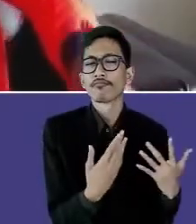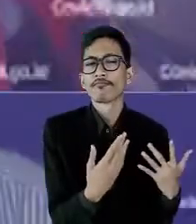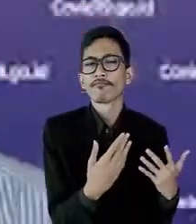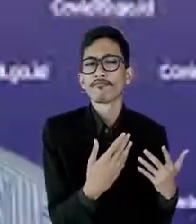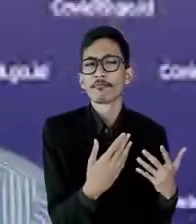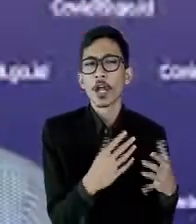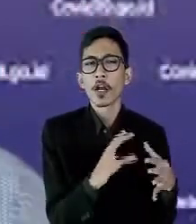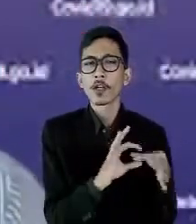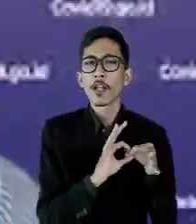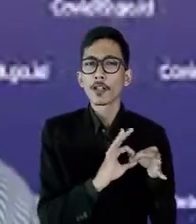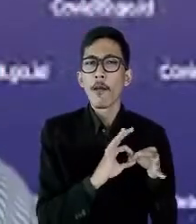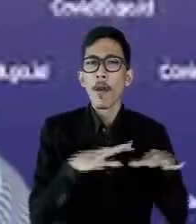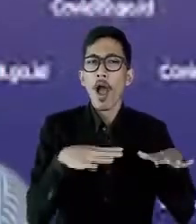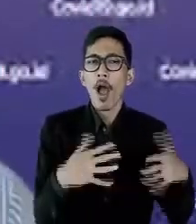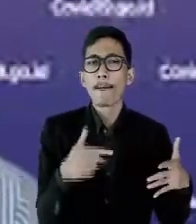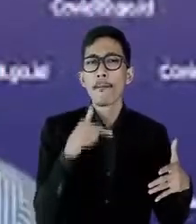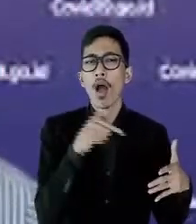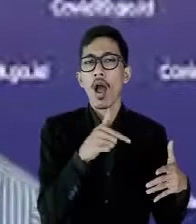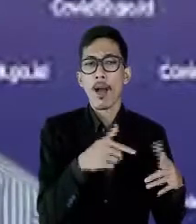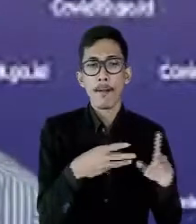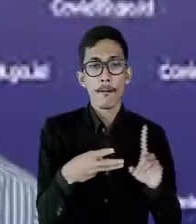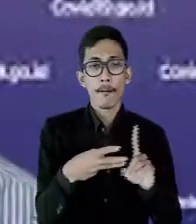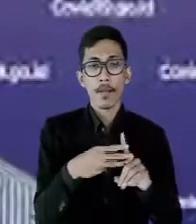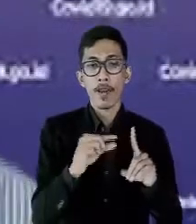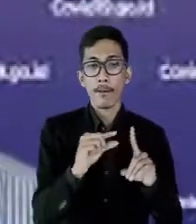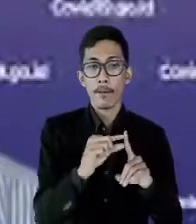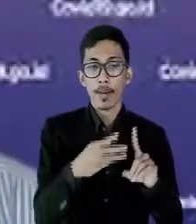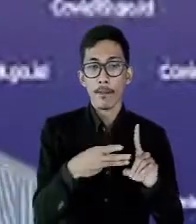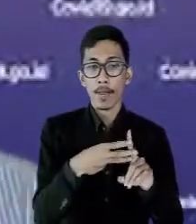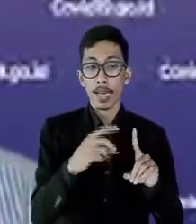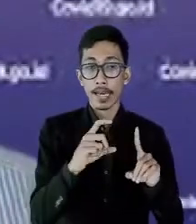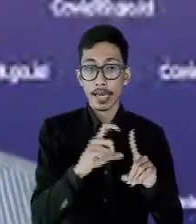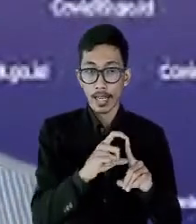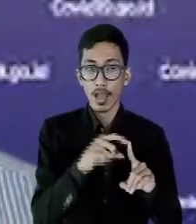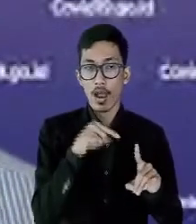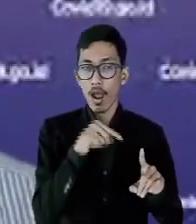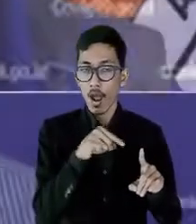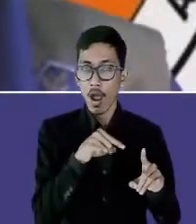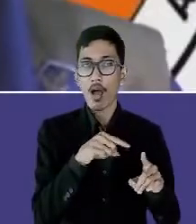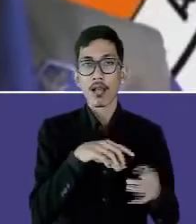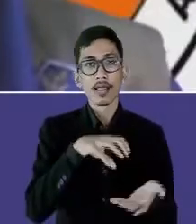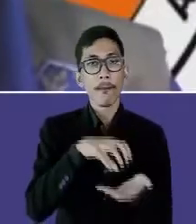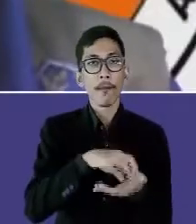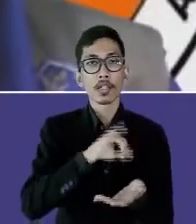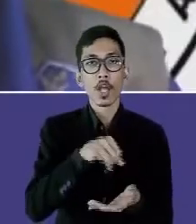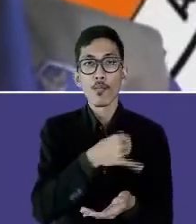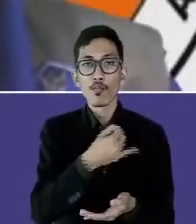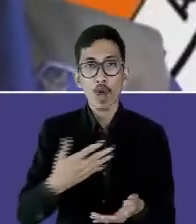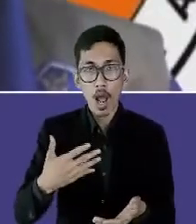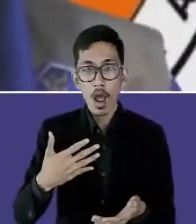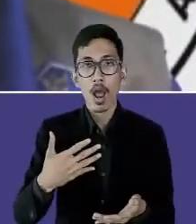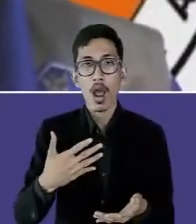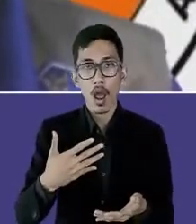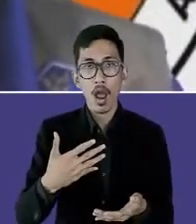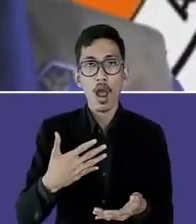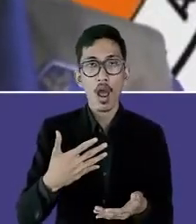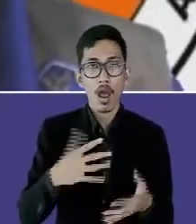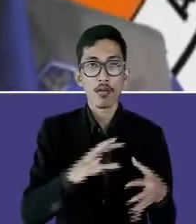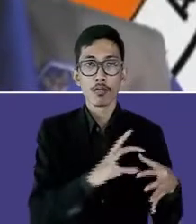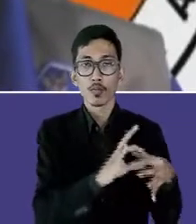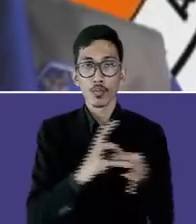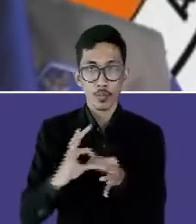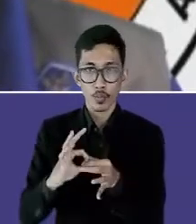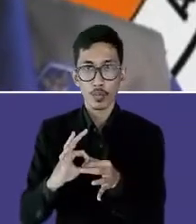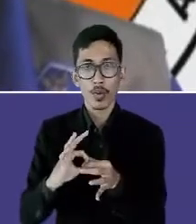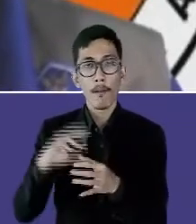akan dilakukan oleh BPBD ya Kabupaten Jayapura dengan